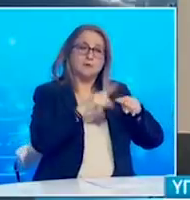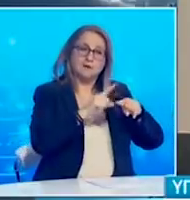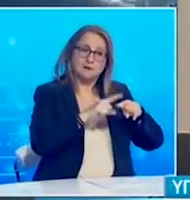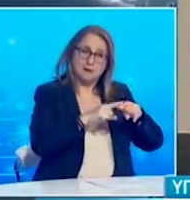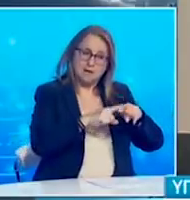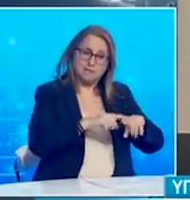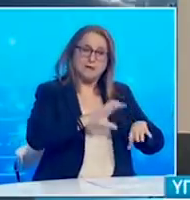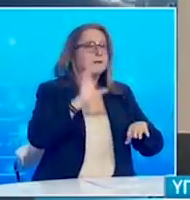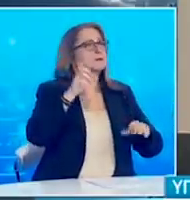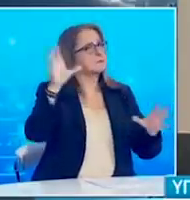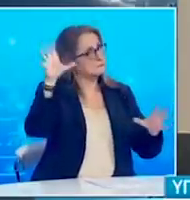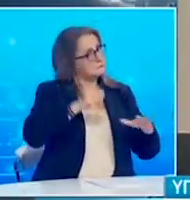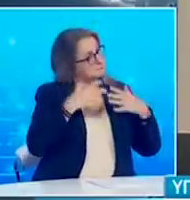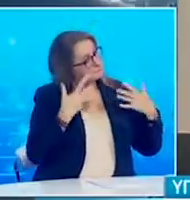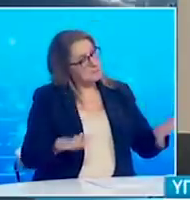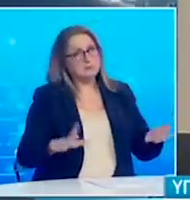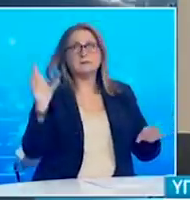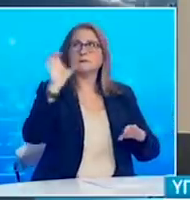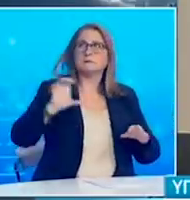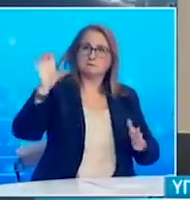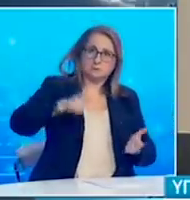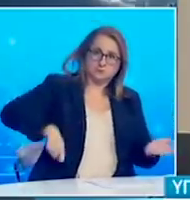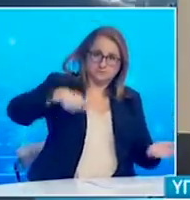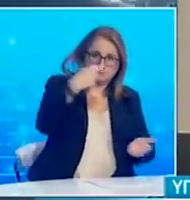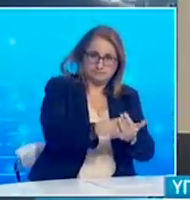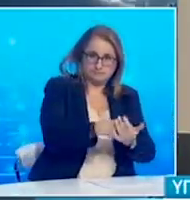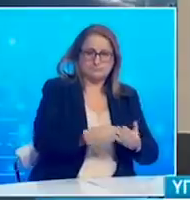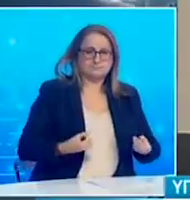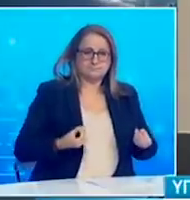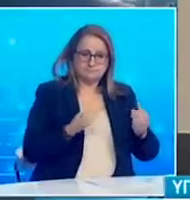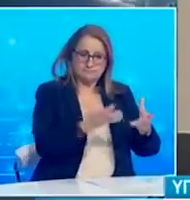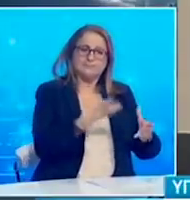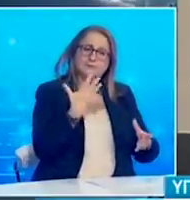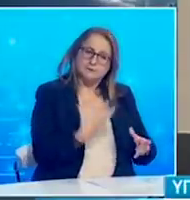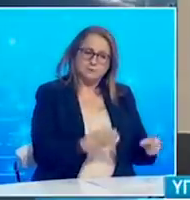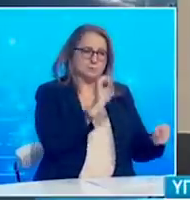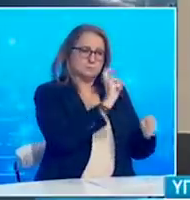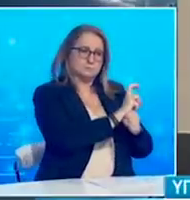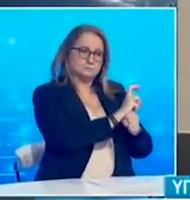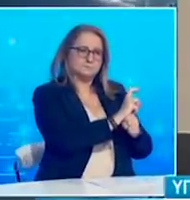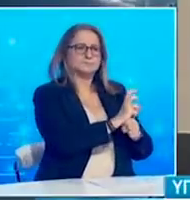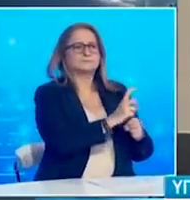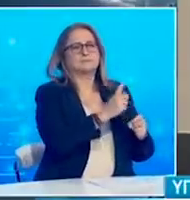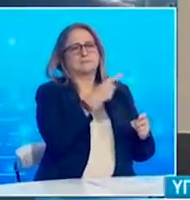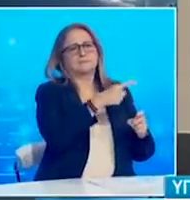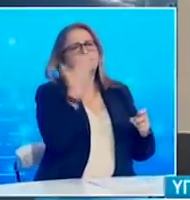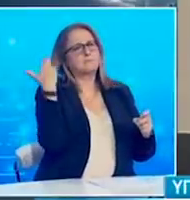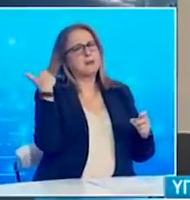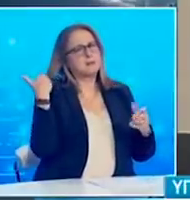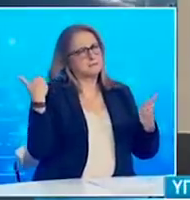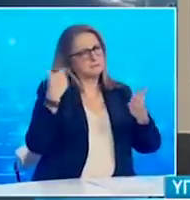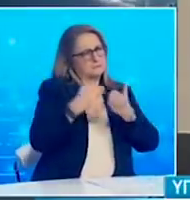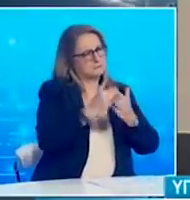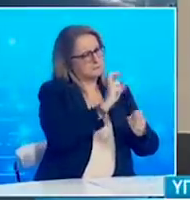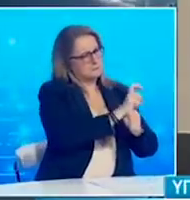καλύπτεται από την Ευρωπαϊκή Ένωση. Υπάρχουν και κάποια αποθέματα από τα νοσοκομεία αναφοράς κατά την πρώτη περίοδο της πανδημίας.